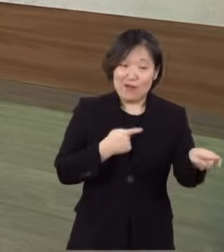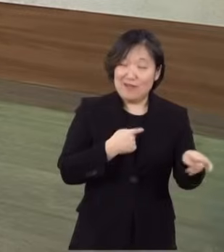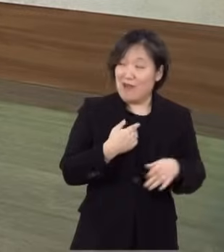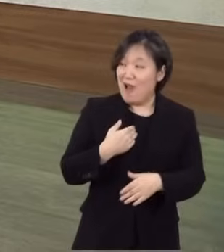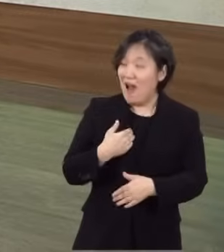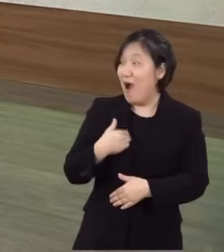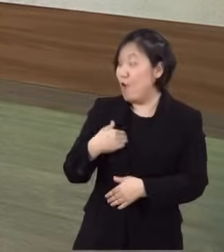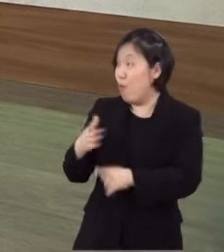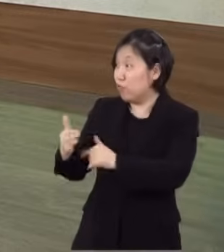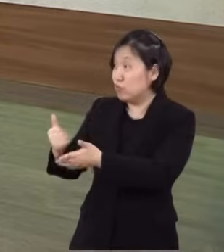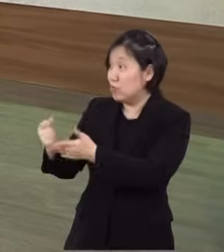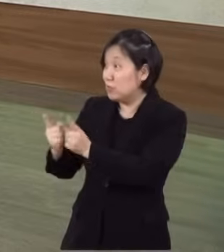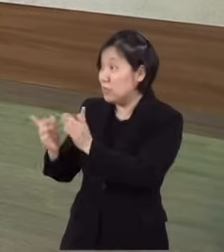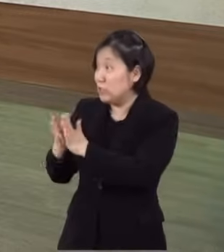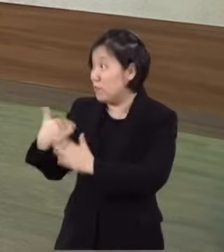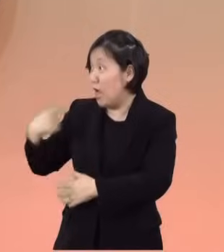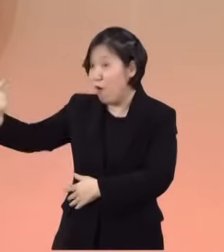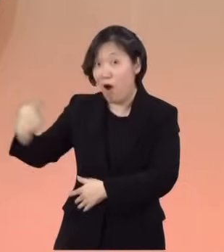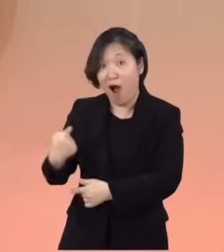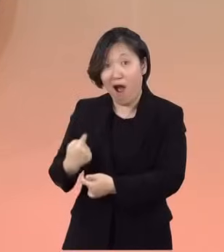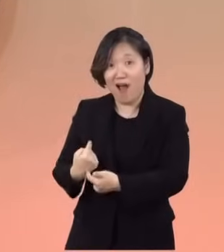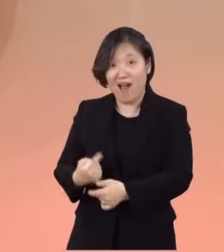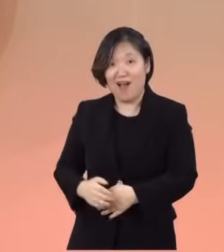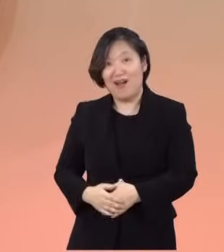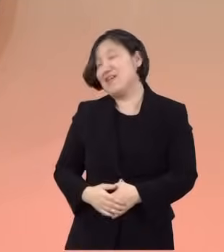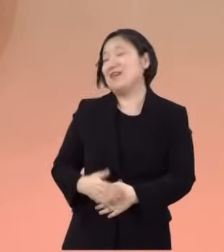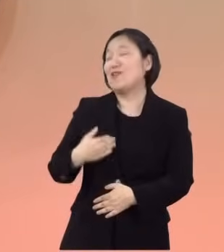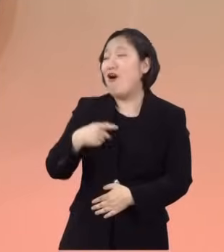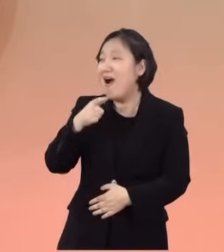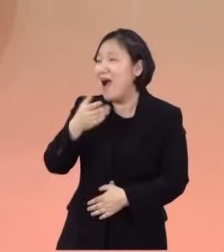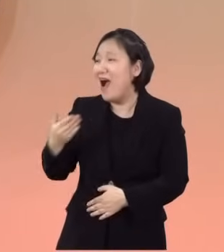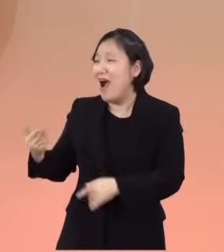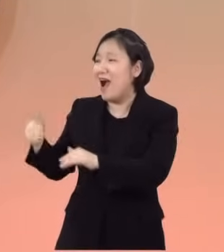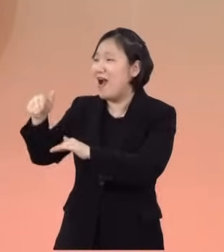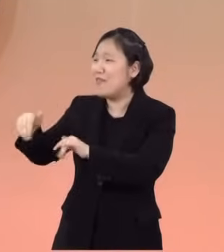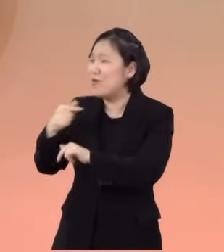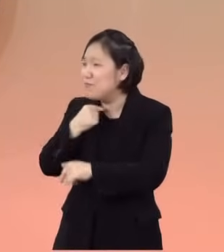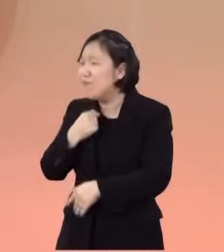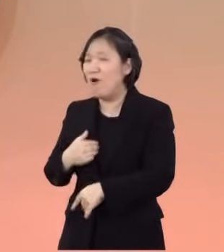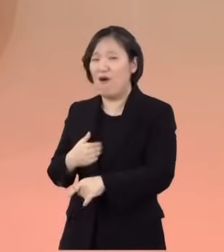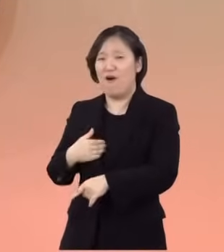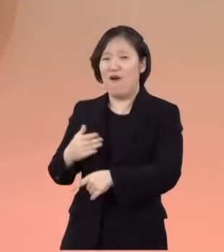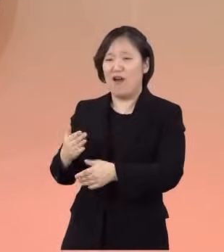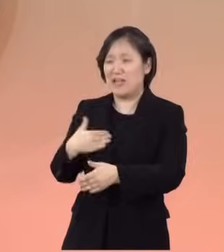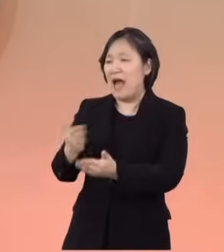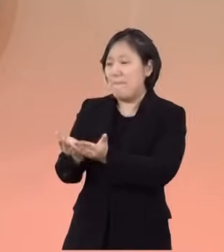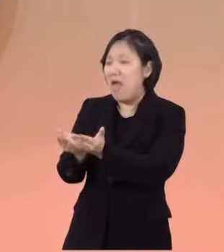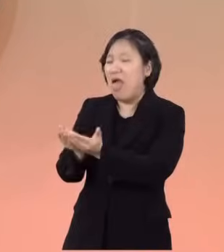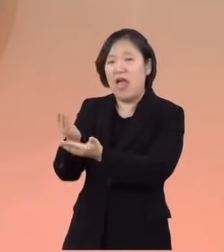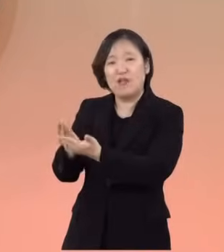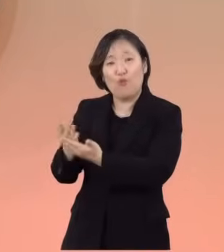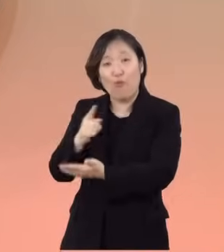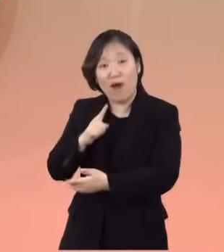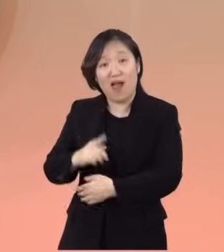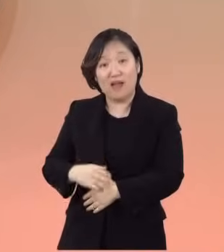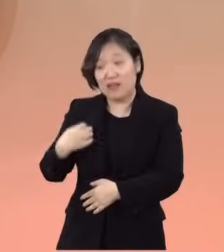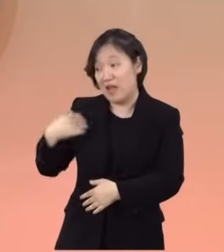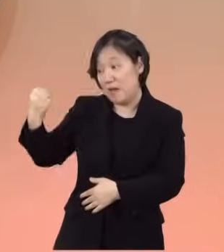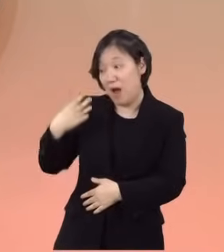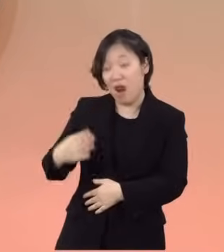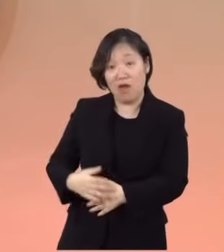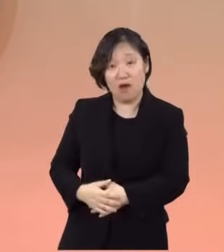말씀하셨습니다으면 집접 오셔서 부처님께서 우리들이 강을 건너야 되니 우리를 배를 태워